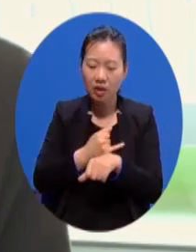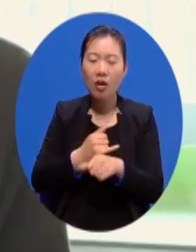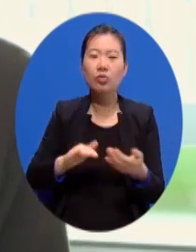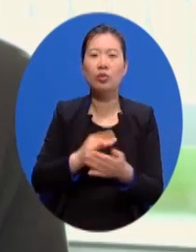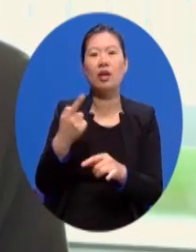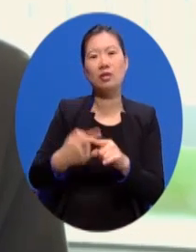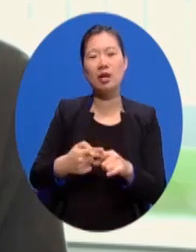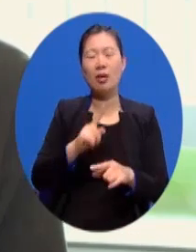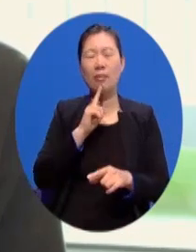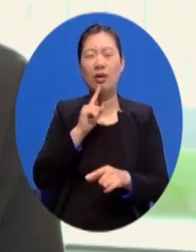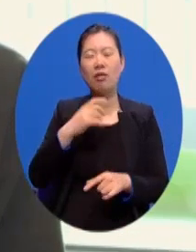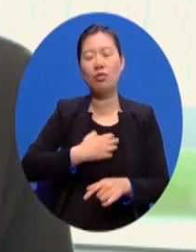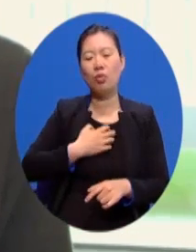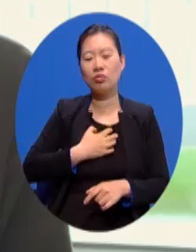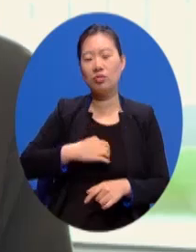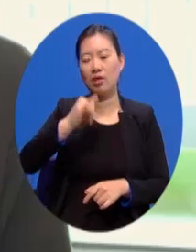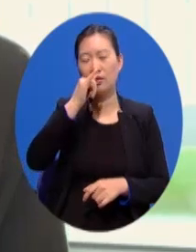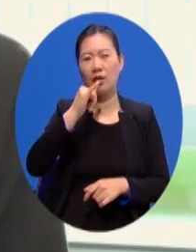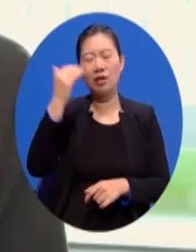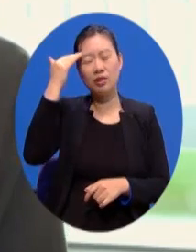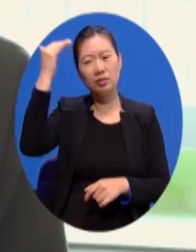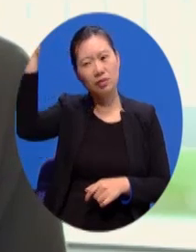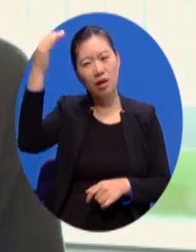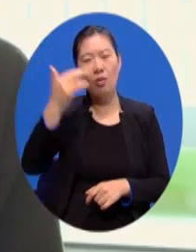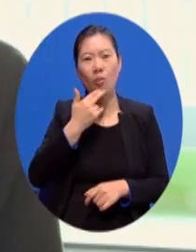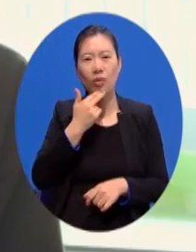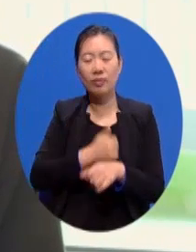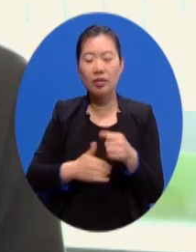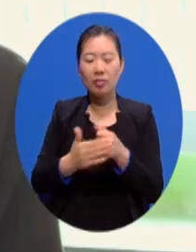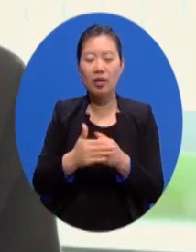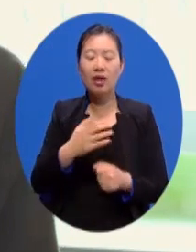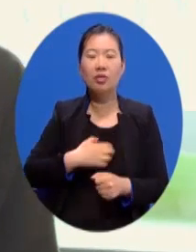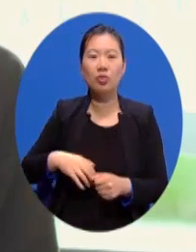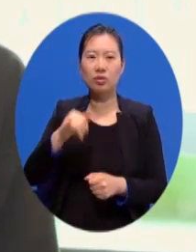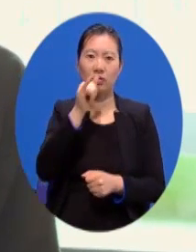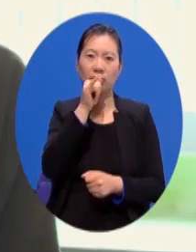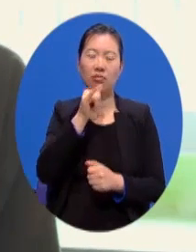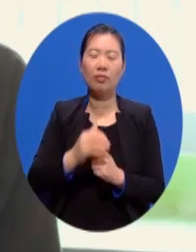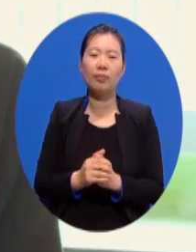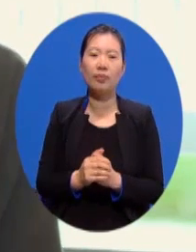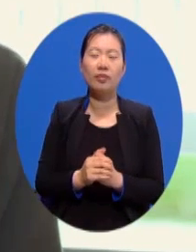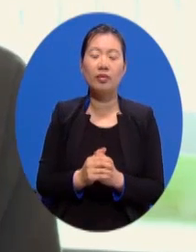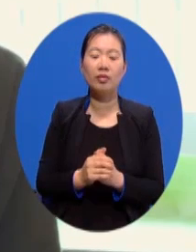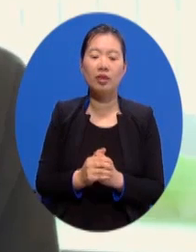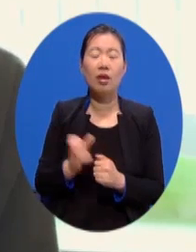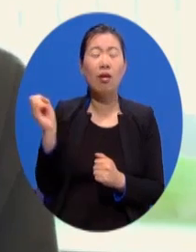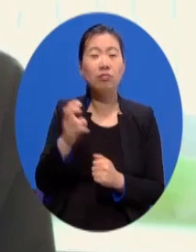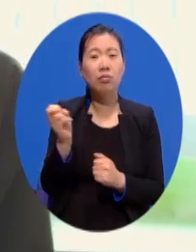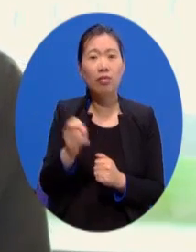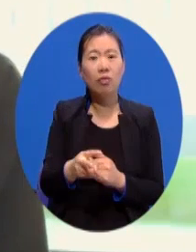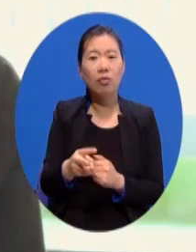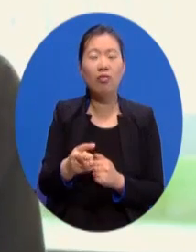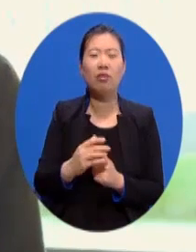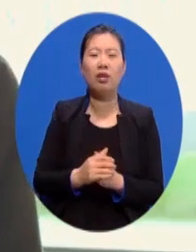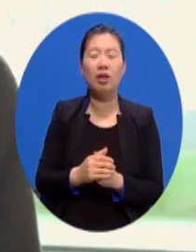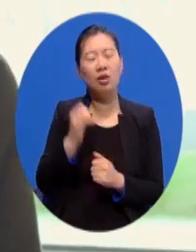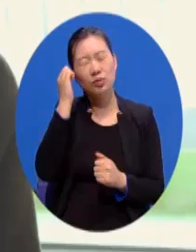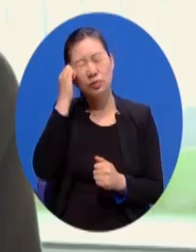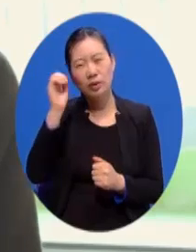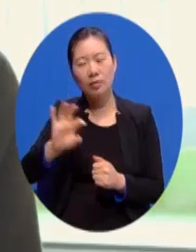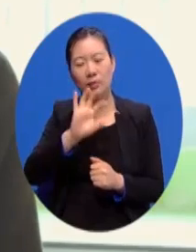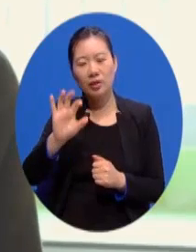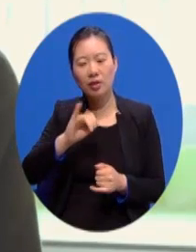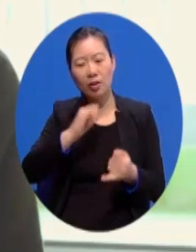놀이하다가 그것도 걱정이 되고 키가 안 클까 봐도 걱정이 되고. 근데 자꾸 수면 패턴이